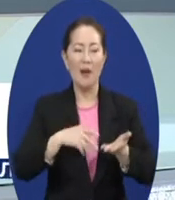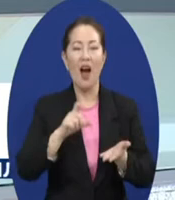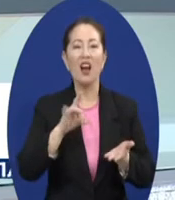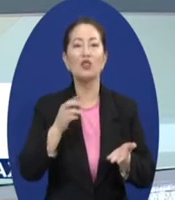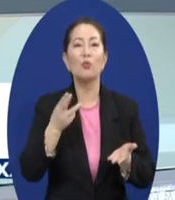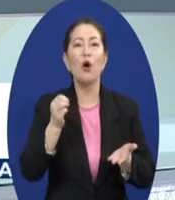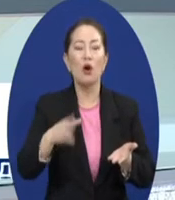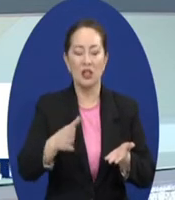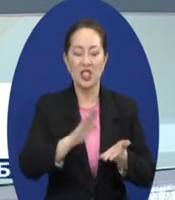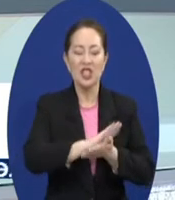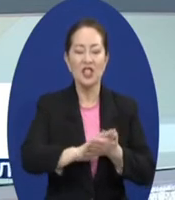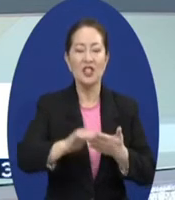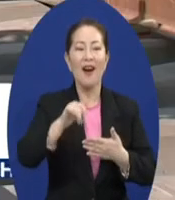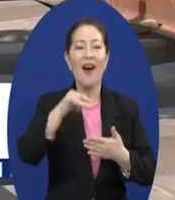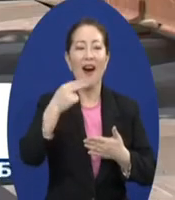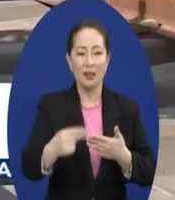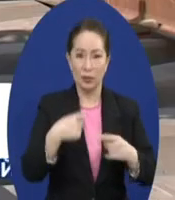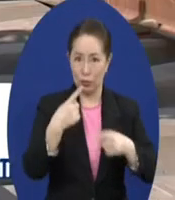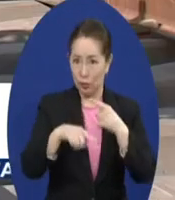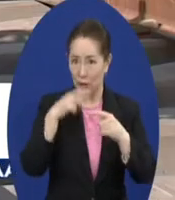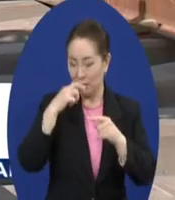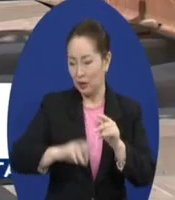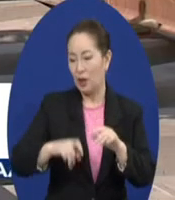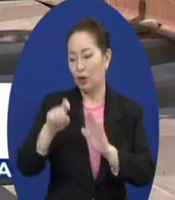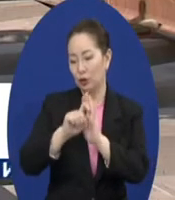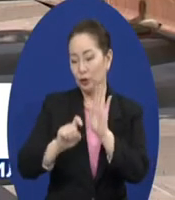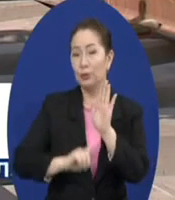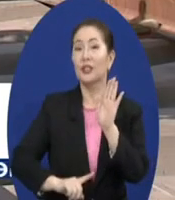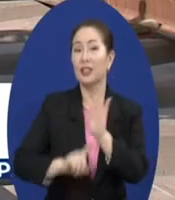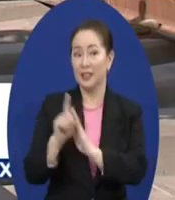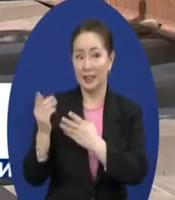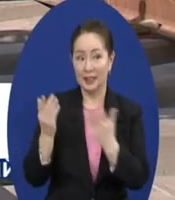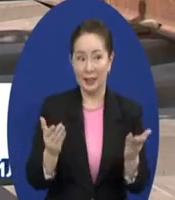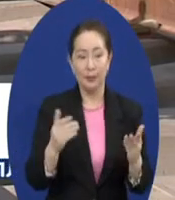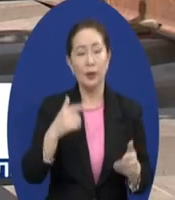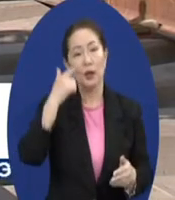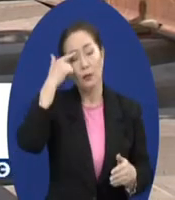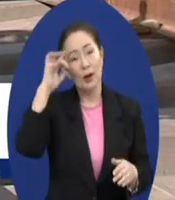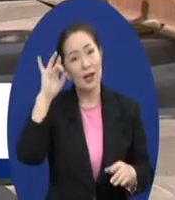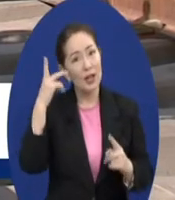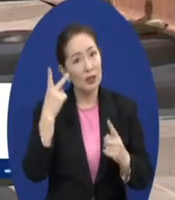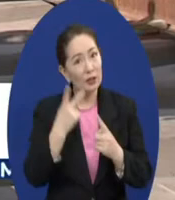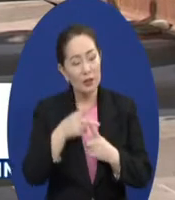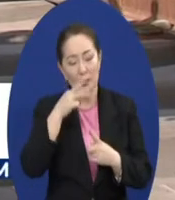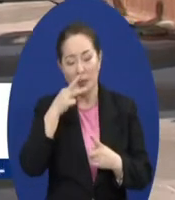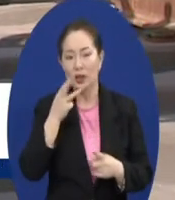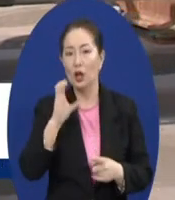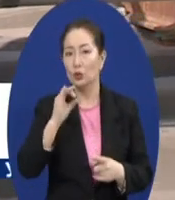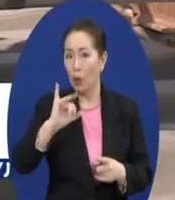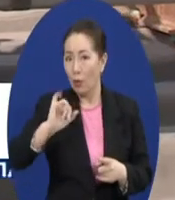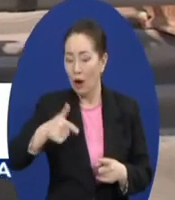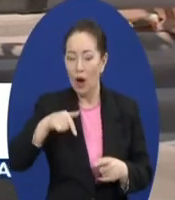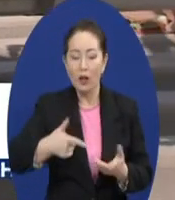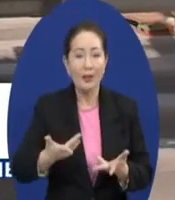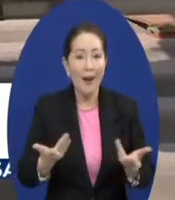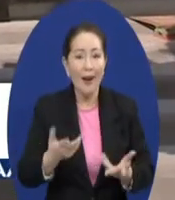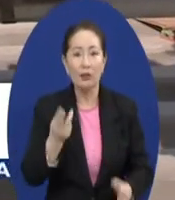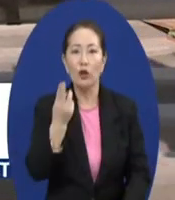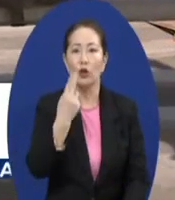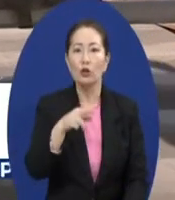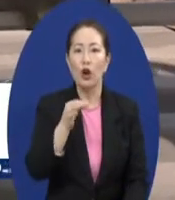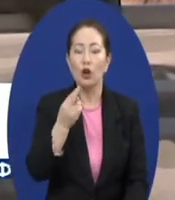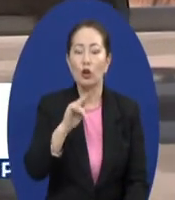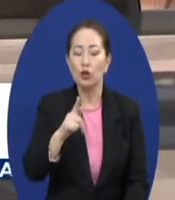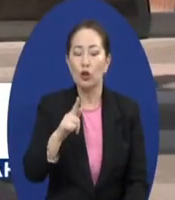мэдээллээр хөтөлбөр эхэлж байна. Та Монголын үндэсний олон нийтийн телевизийн Монголын мэдээ сувга Дорногов аймгийн